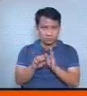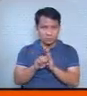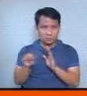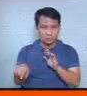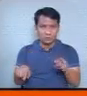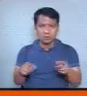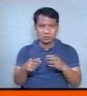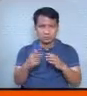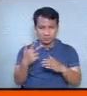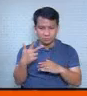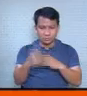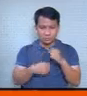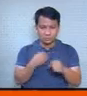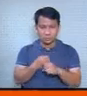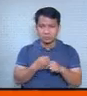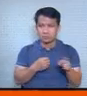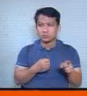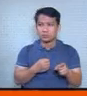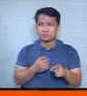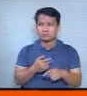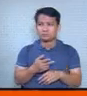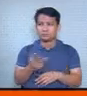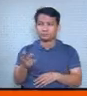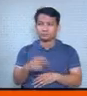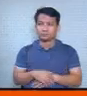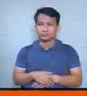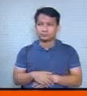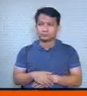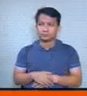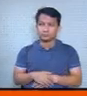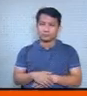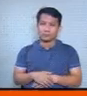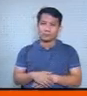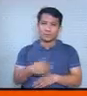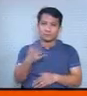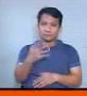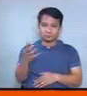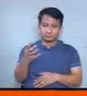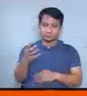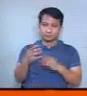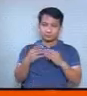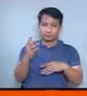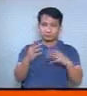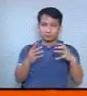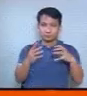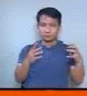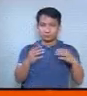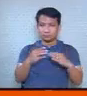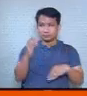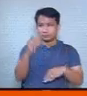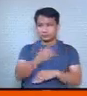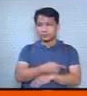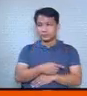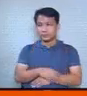sa inyo. 3 years. Sino yung 3 years sa inyo? Sa 400. Sino yung 400 per day?